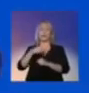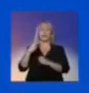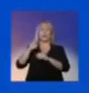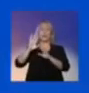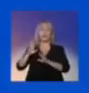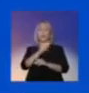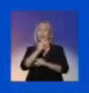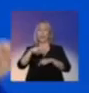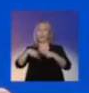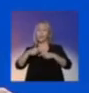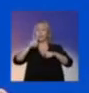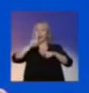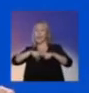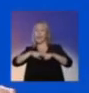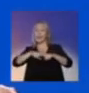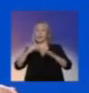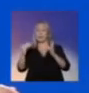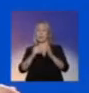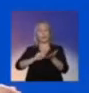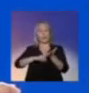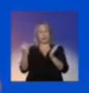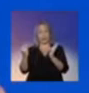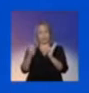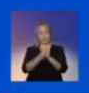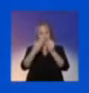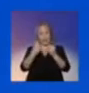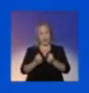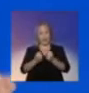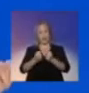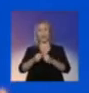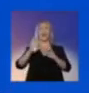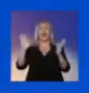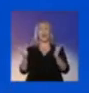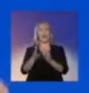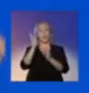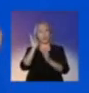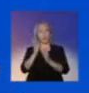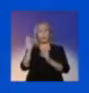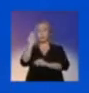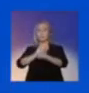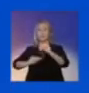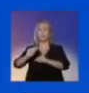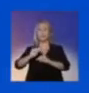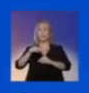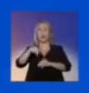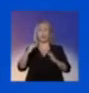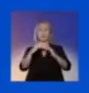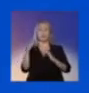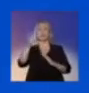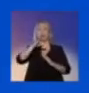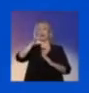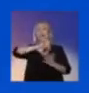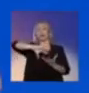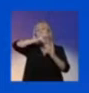διασφαλίζει, δεδομένου ότι για πάρα πολλά χρόνια πριν, δεκαετίες ολόκληρες, η ΔΕΗ είχε αυτή τη μοίρα της και βεβαίως ούτε μία